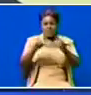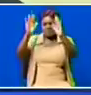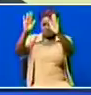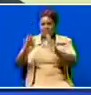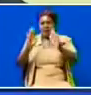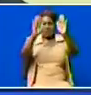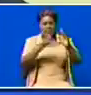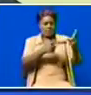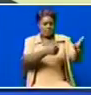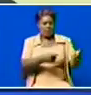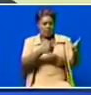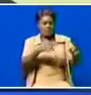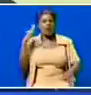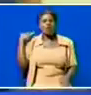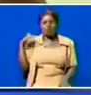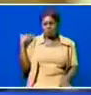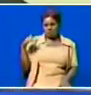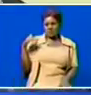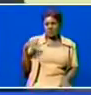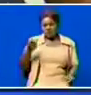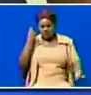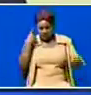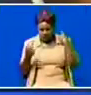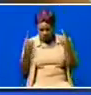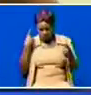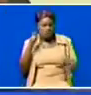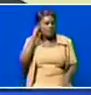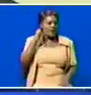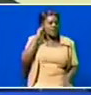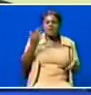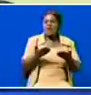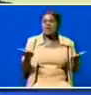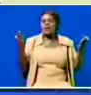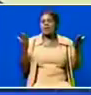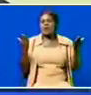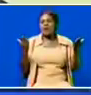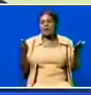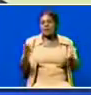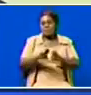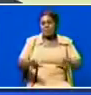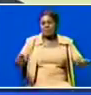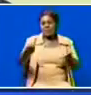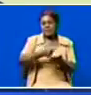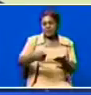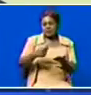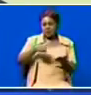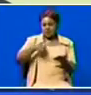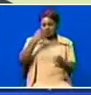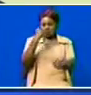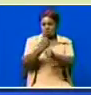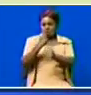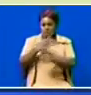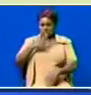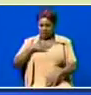ya kulaani hao waragai. Iwe Kericho, iwe Nandi, iwe wapi. Kama katibu mtendaji wa chama, hiyo ndio kazi yangu